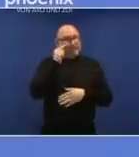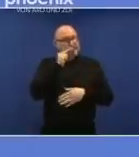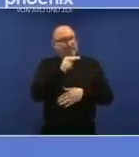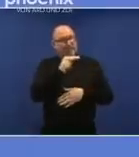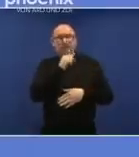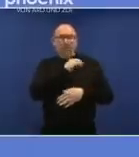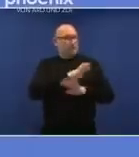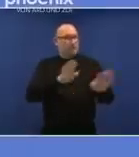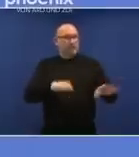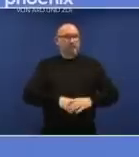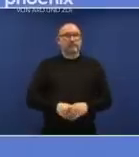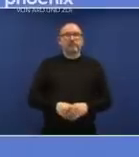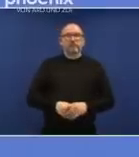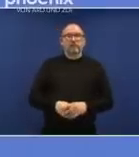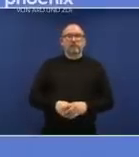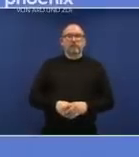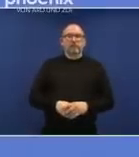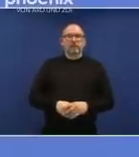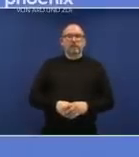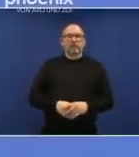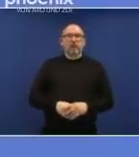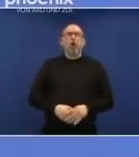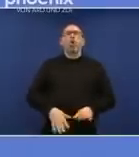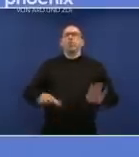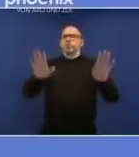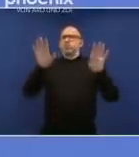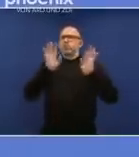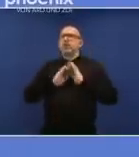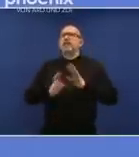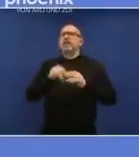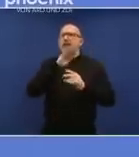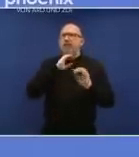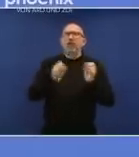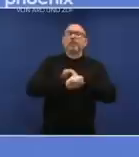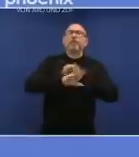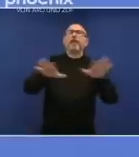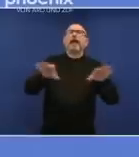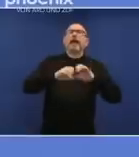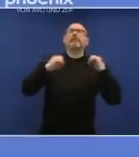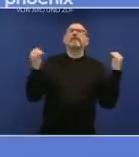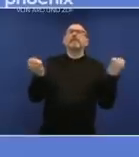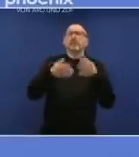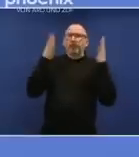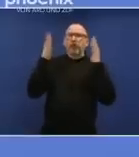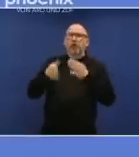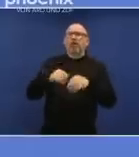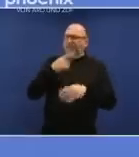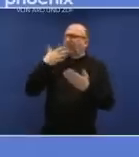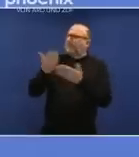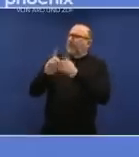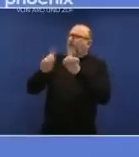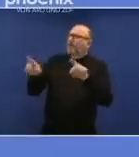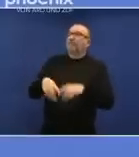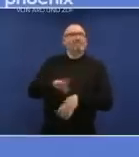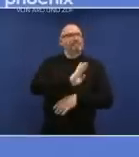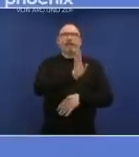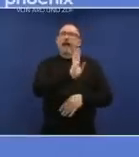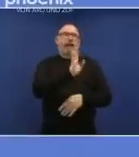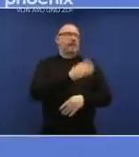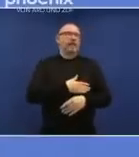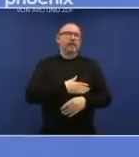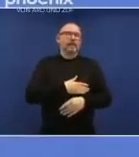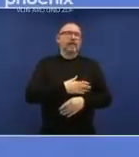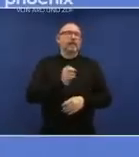Zusatz? Jetzt haben Sie sich aber ganz auf die epidemische Lage konzentriert. Vielleicht haben wir da ein Missverständnis. Ja, nee, es ging in erster Linie darum, ob durch